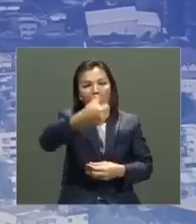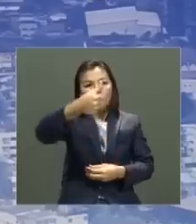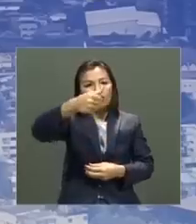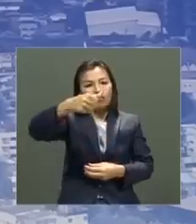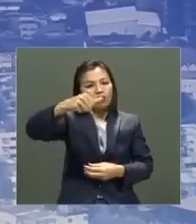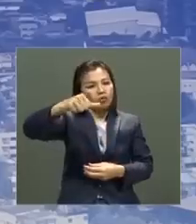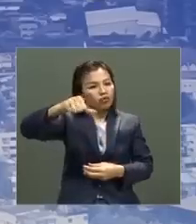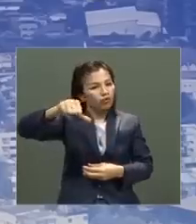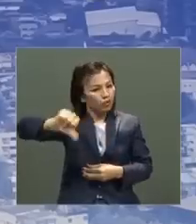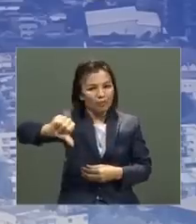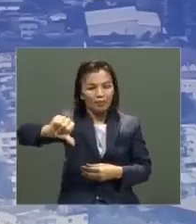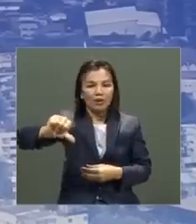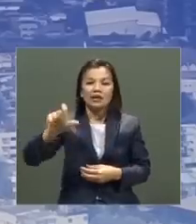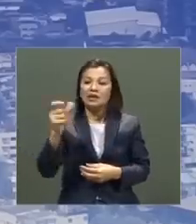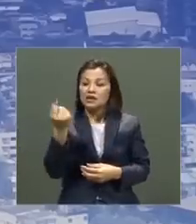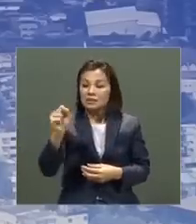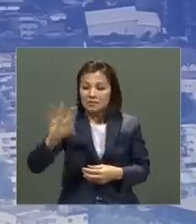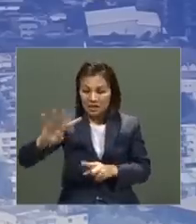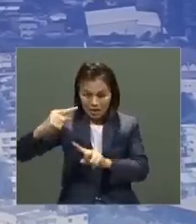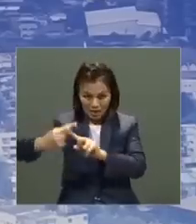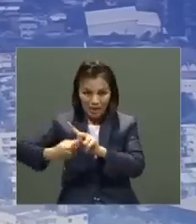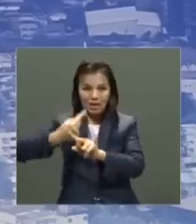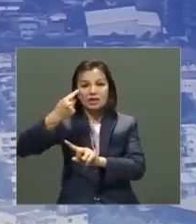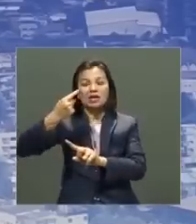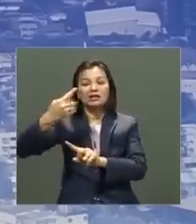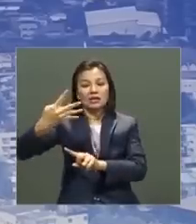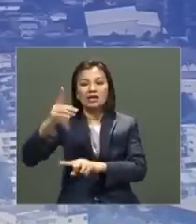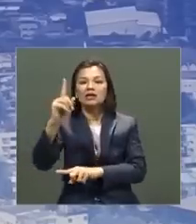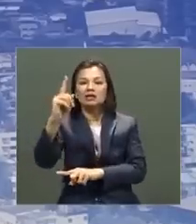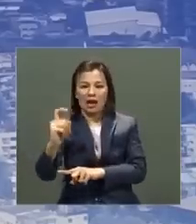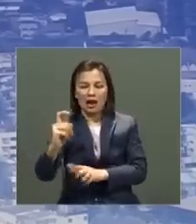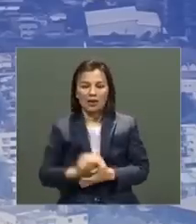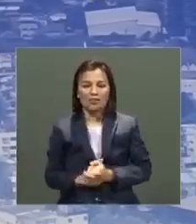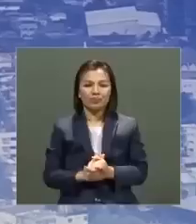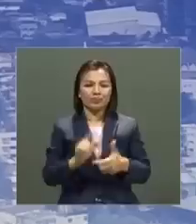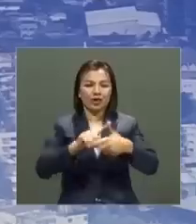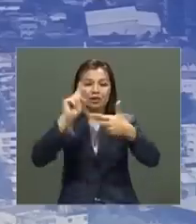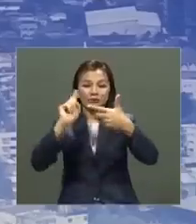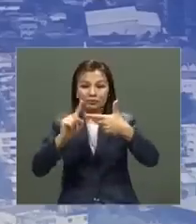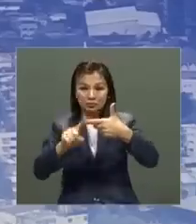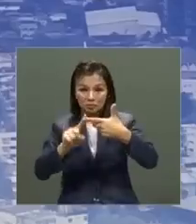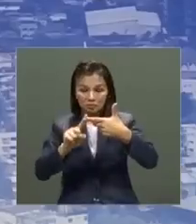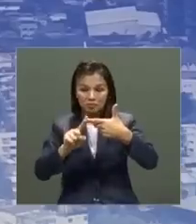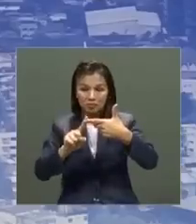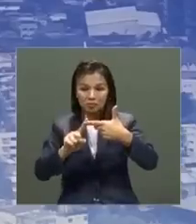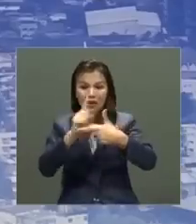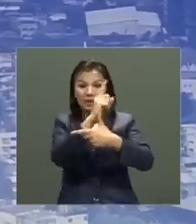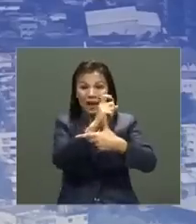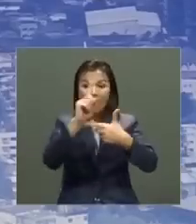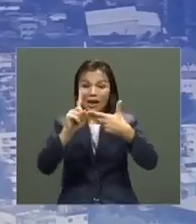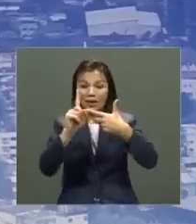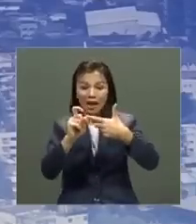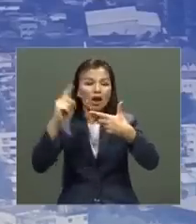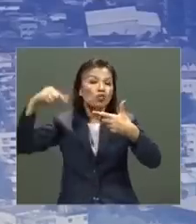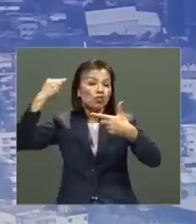ลงเรื่อยๆจนกระทั่งวันที่ 14เมษายนเพื่อชีวิตไปรายที่ 45ครับเป็นผู้ป่วยหญิงอายุ